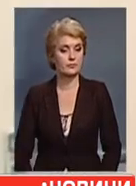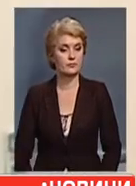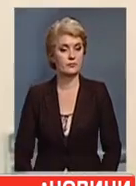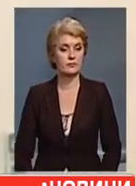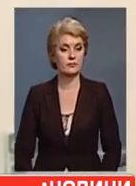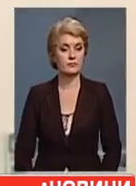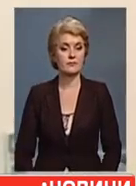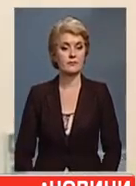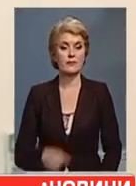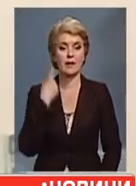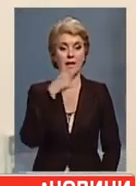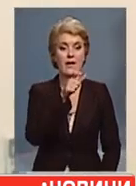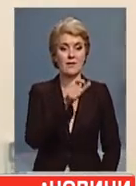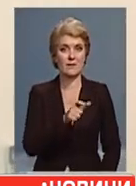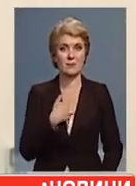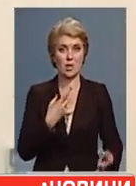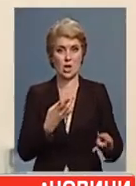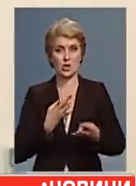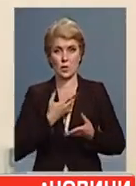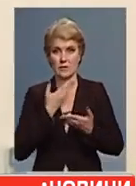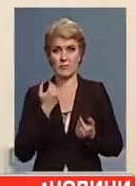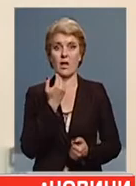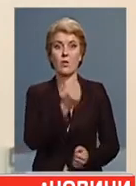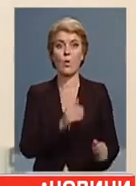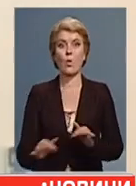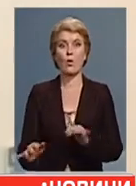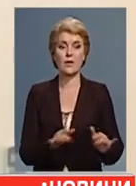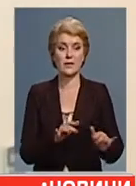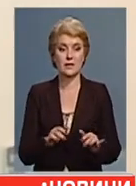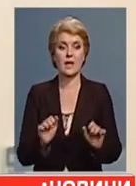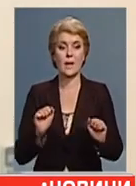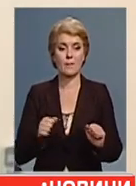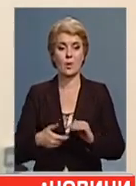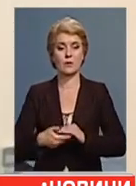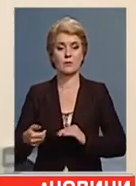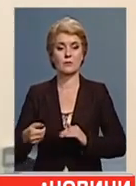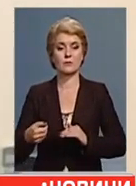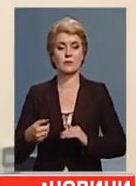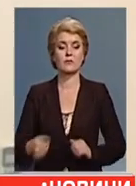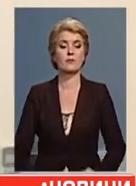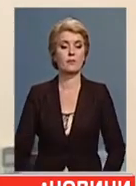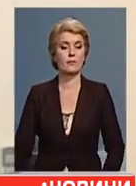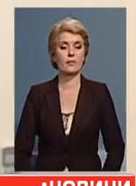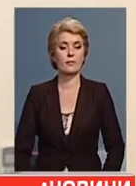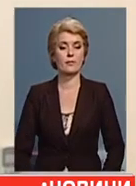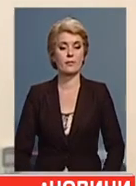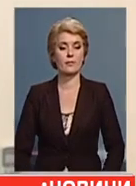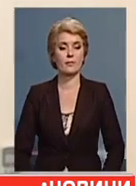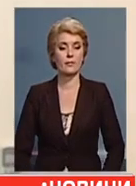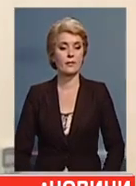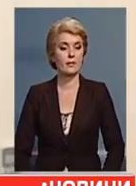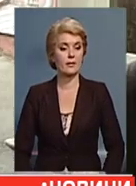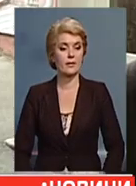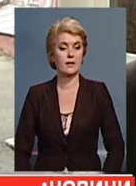Саме він не позову, але його дії були спричинені. Я не знаю свою відповідь.